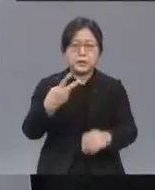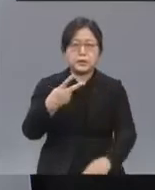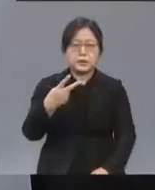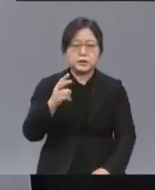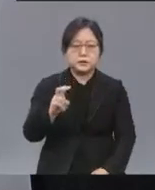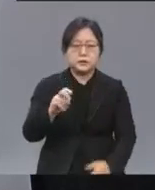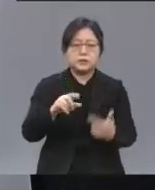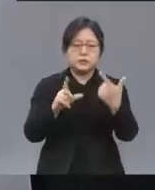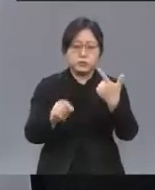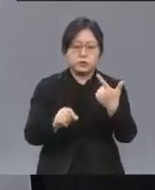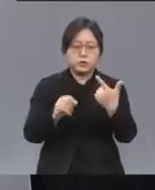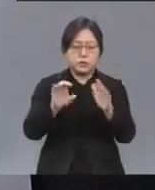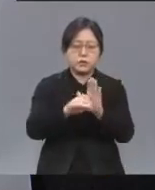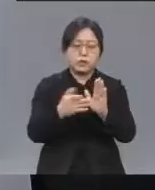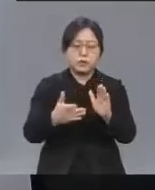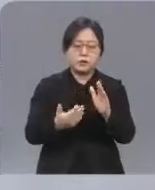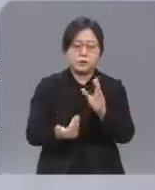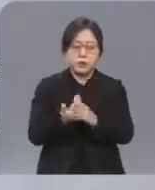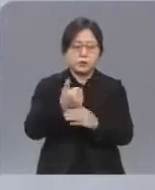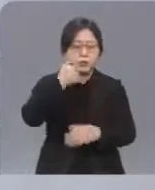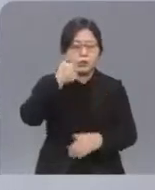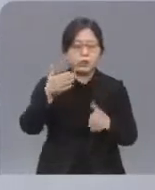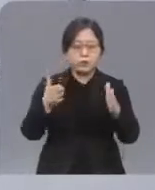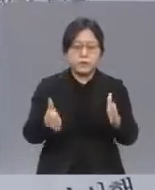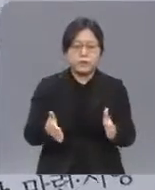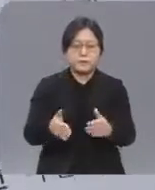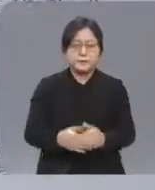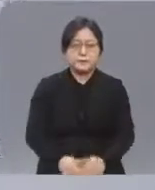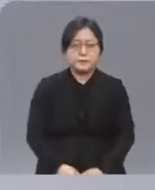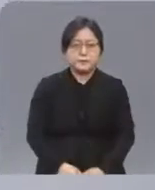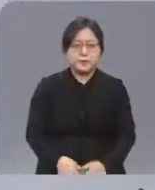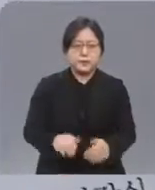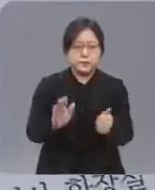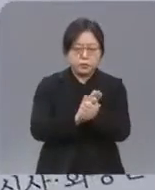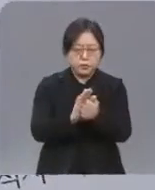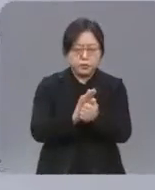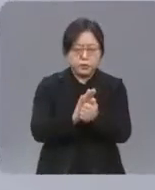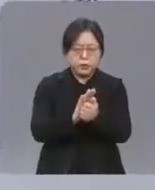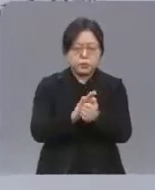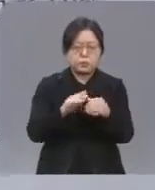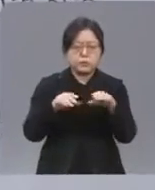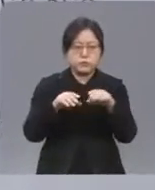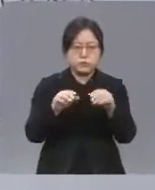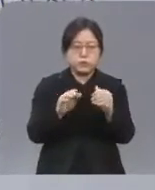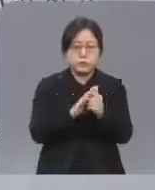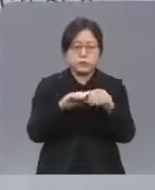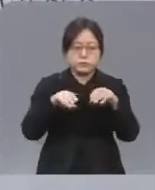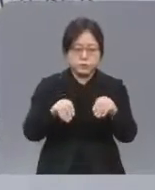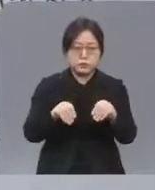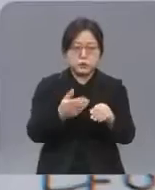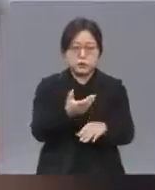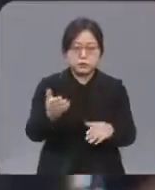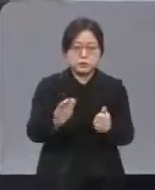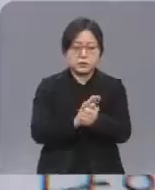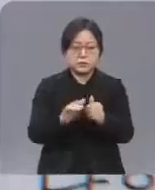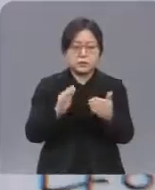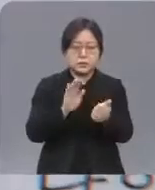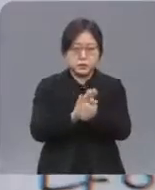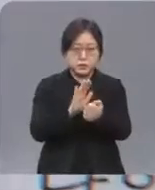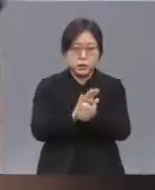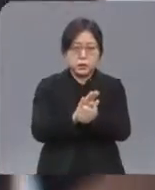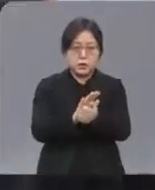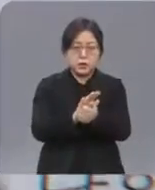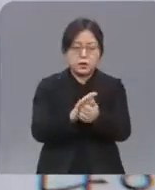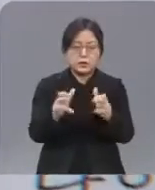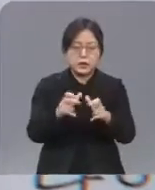6월. 코로나 발생 5달 만입니다. 돌봄 공백 최소화, 이동 서비스 지원, 장애인